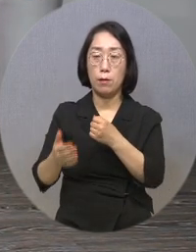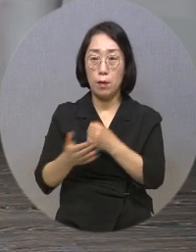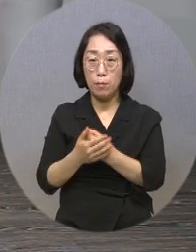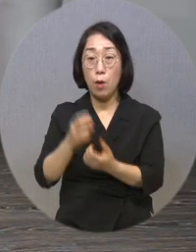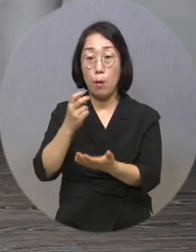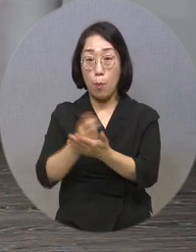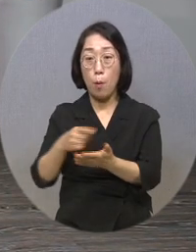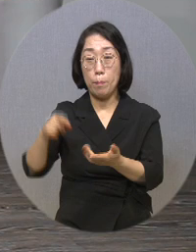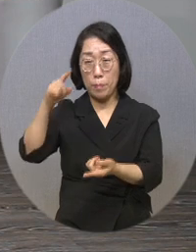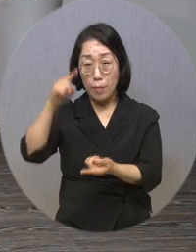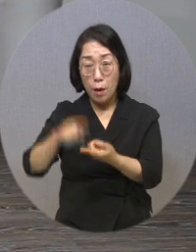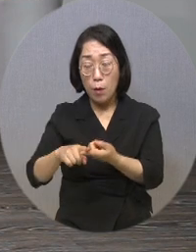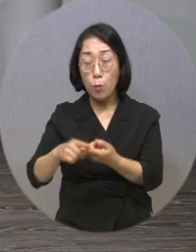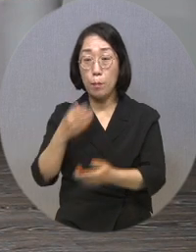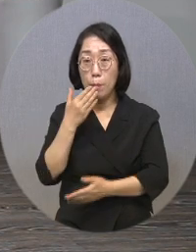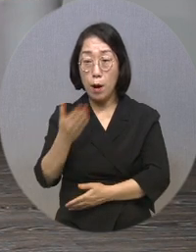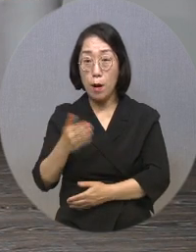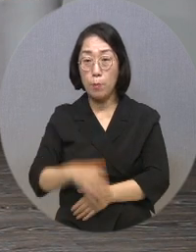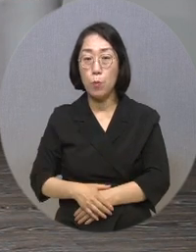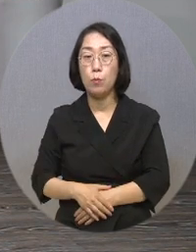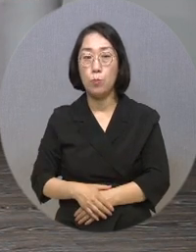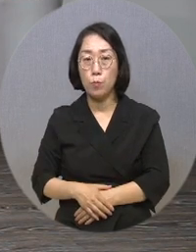그것은 공호물량법입니다.